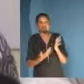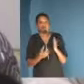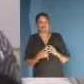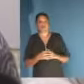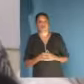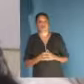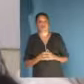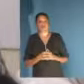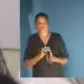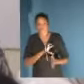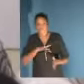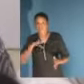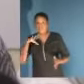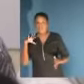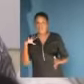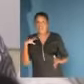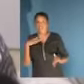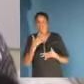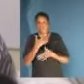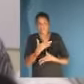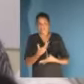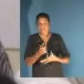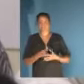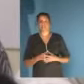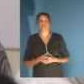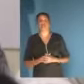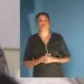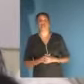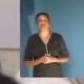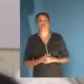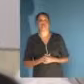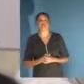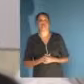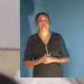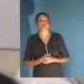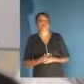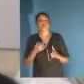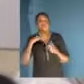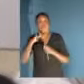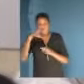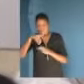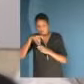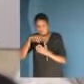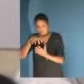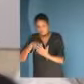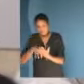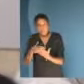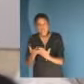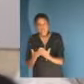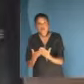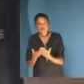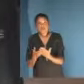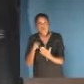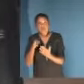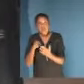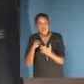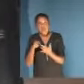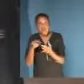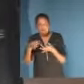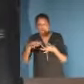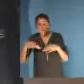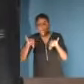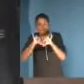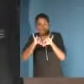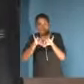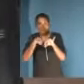On parle de fierté d'être martiniquais. Mais dans le texte, lorsqu'on parle de nation, on fait encore référence